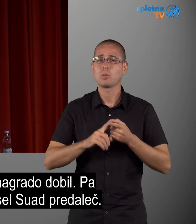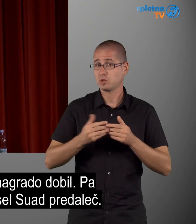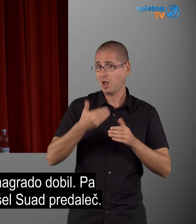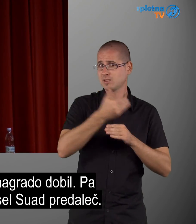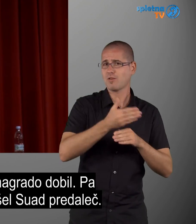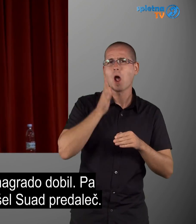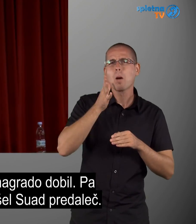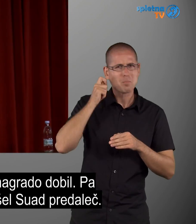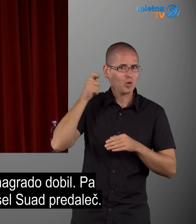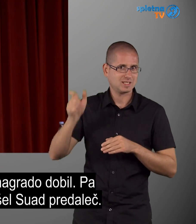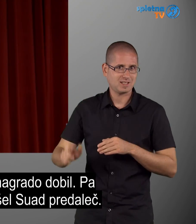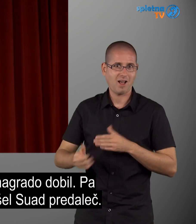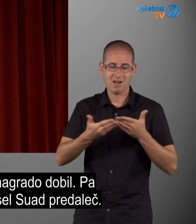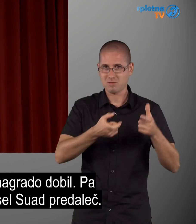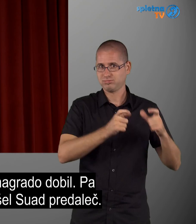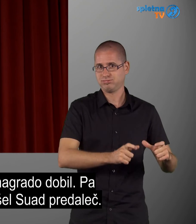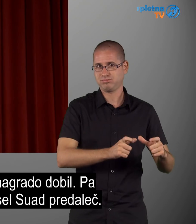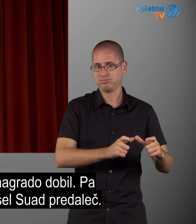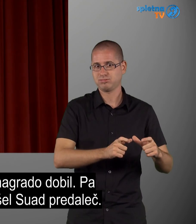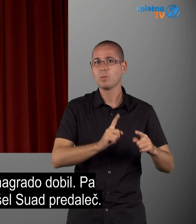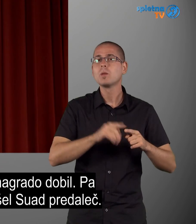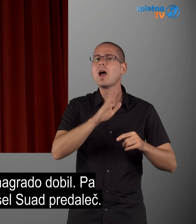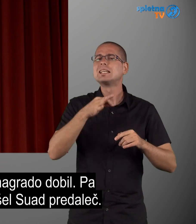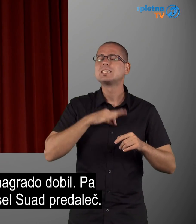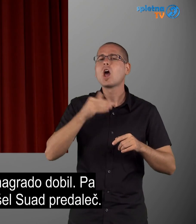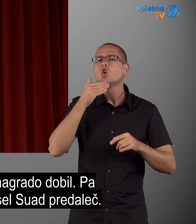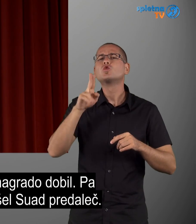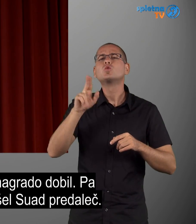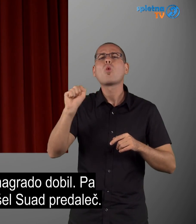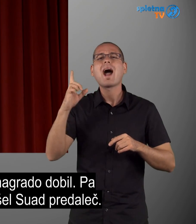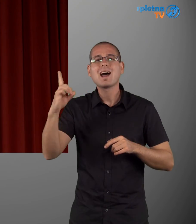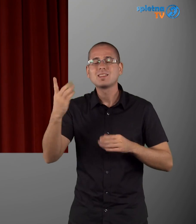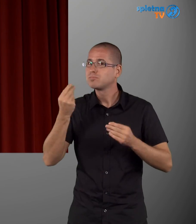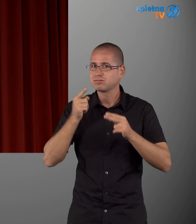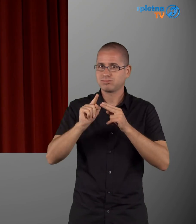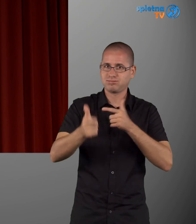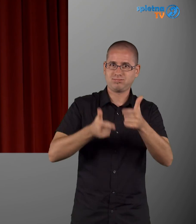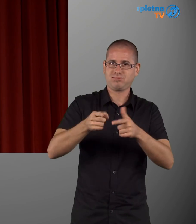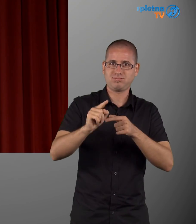In kaj smo zdaj eno bosanko? Kaj je šel suvat malo predaleč.